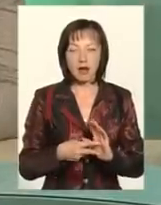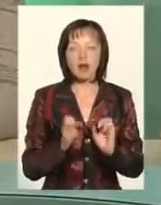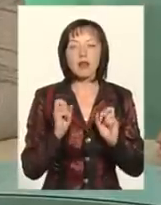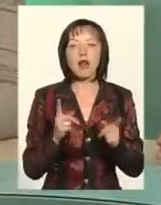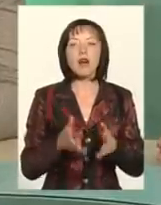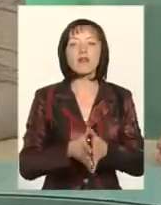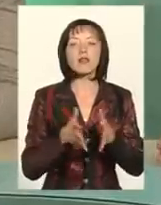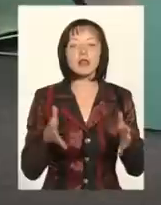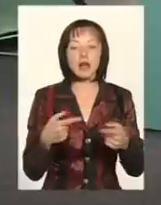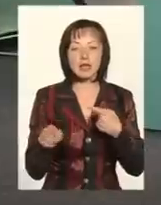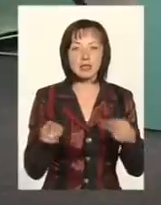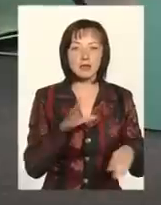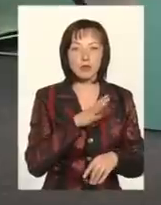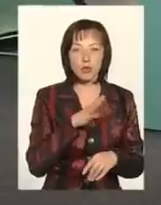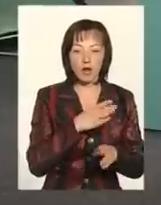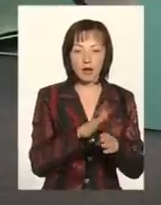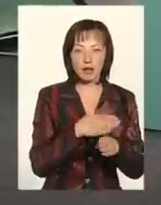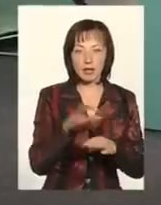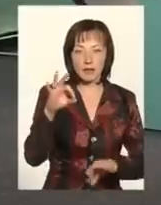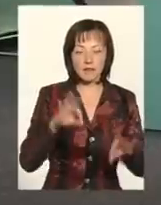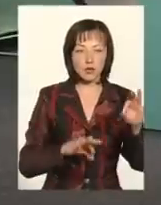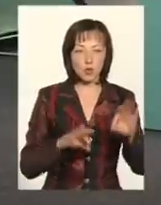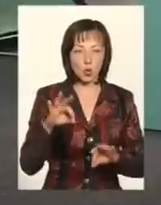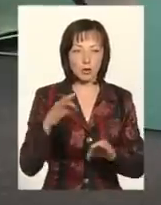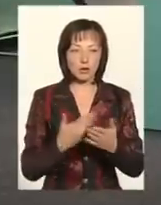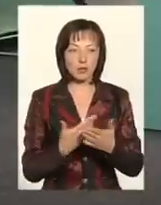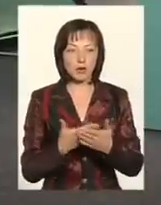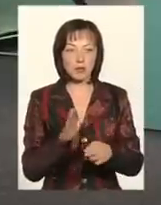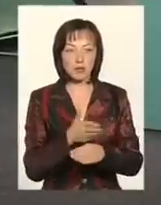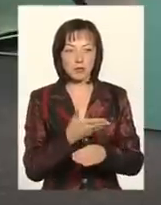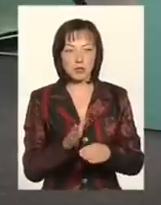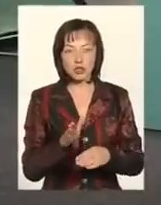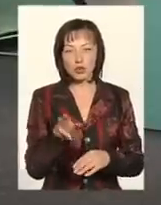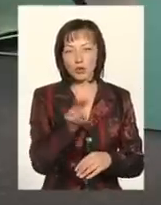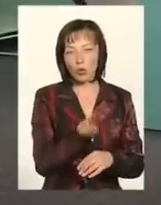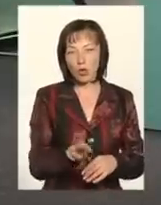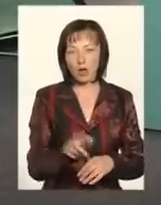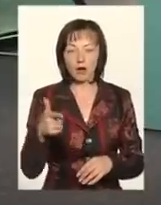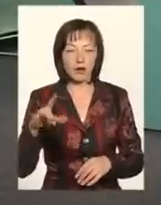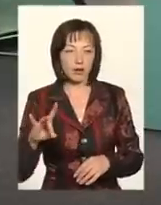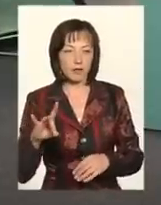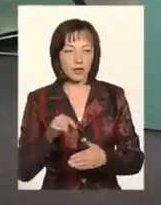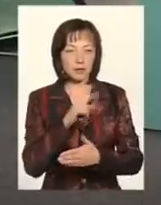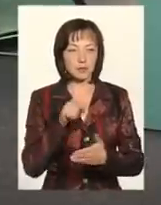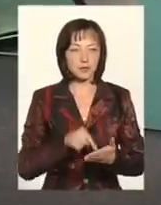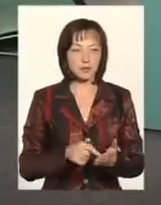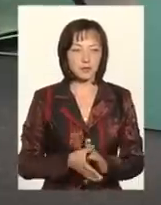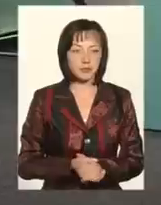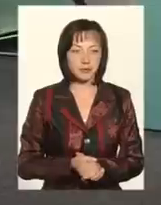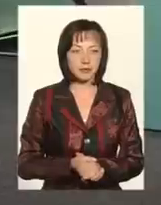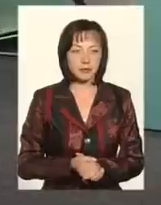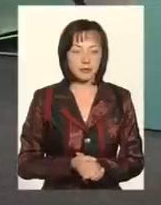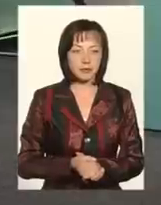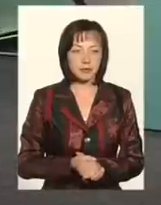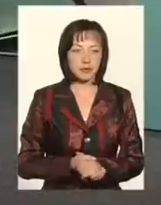наскільки Велика різниця була в кредитних відсотках між кредитом гривні і кредитом в валюті Можете